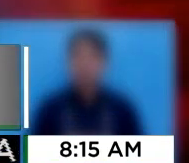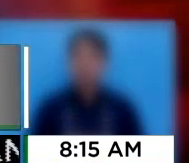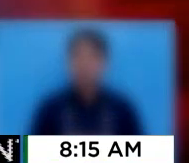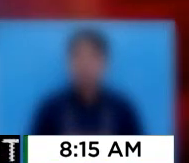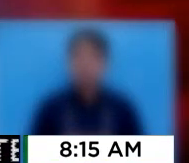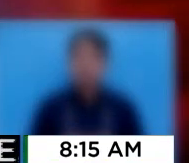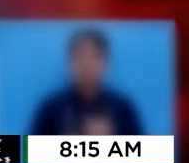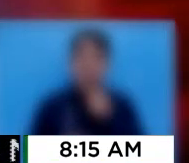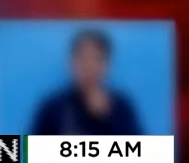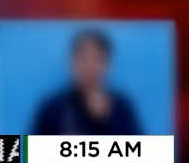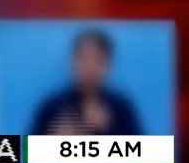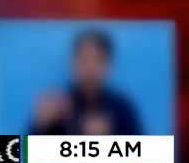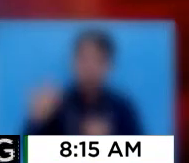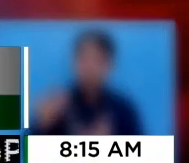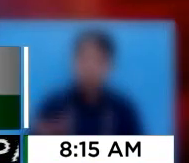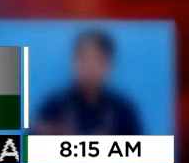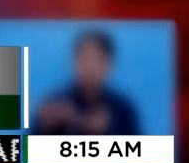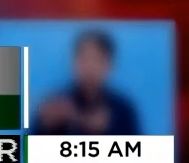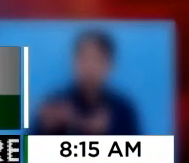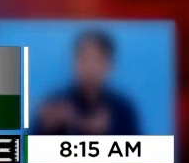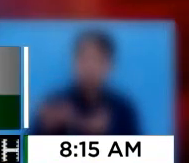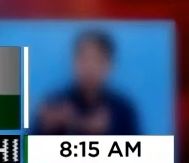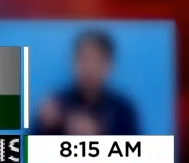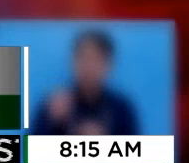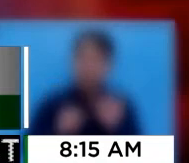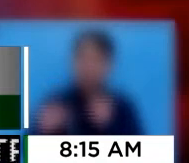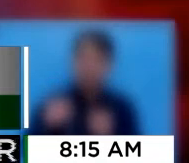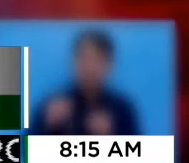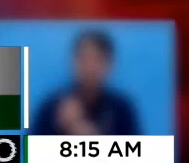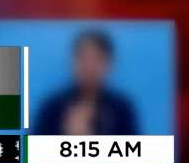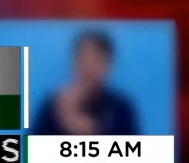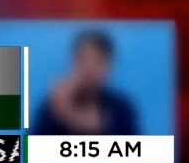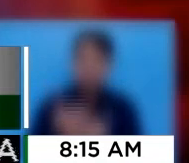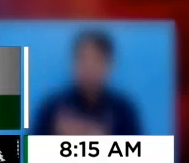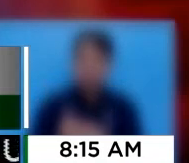Basta kakabilive dito, may science eh.